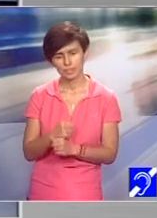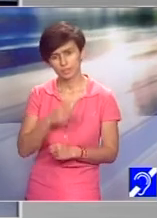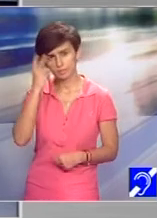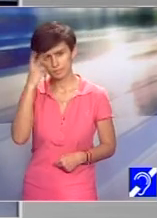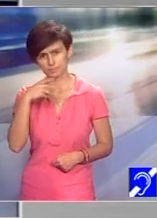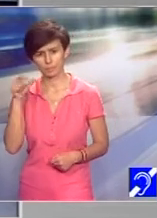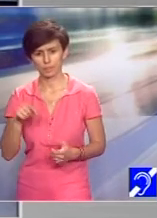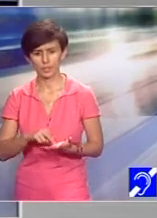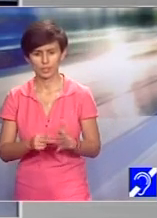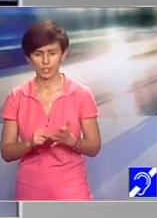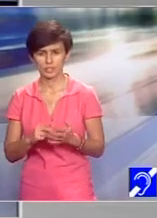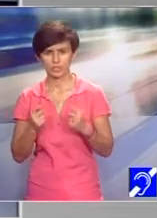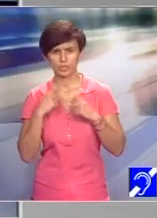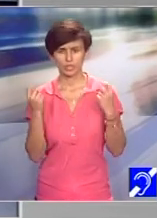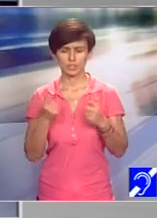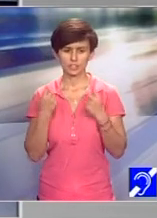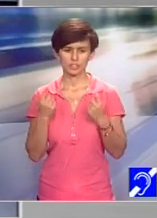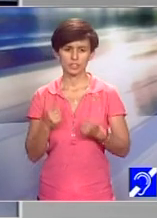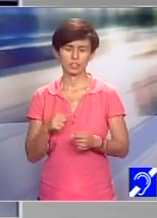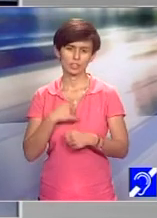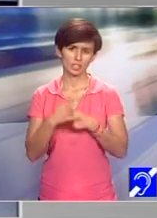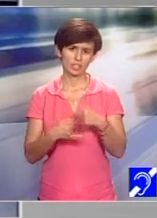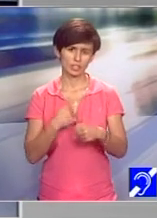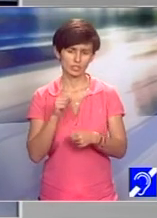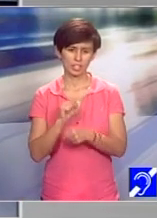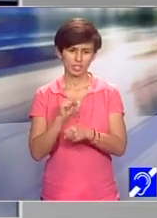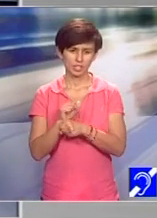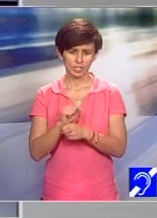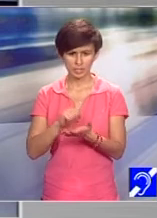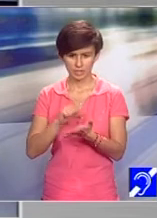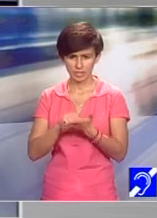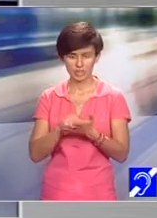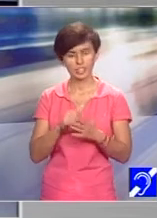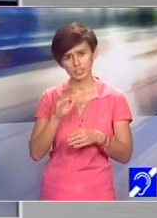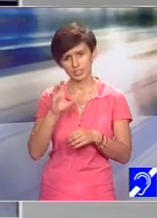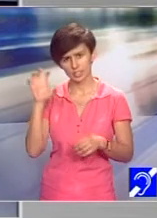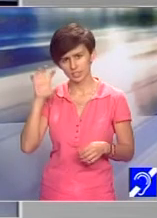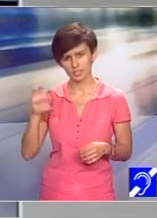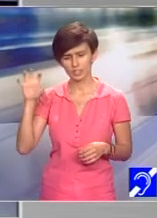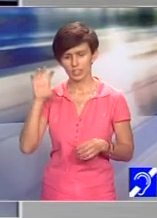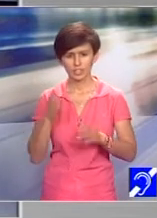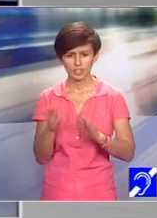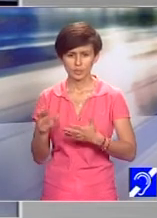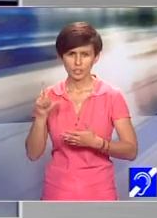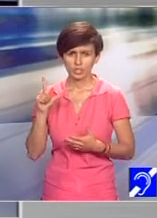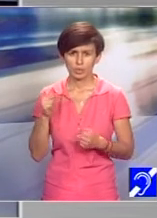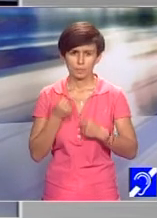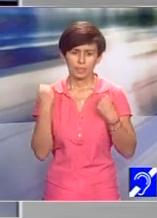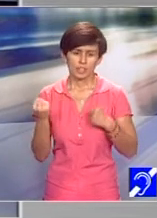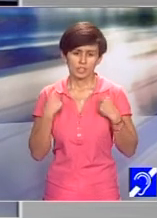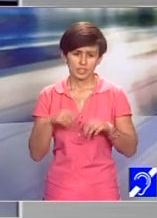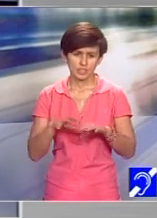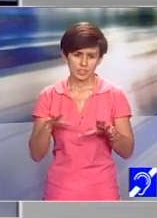cu organizatorii Festivalului Internațional de Carte Transilvania să demarăm cele două activități împreună, să